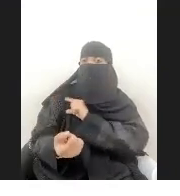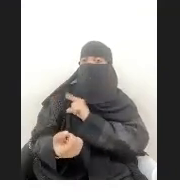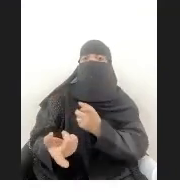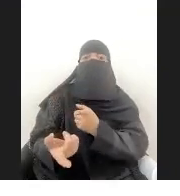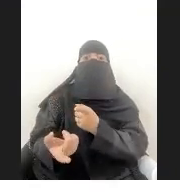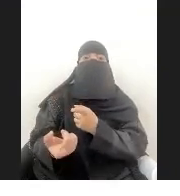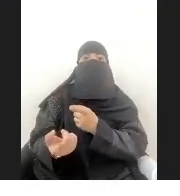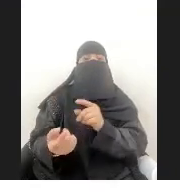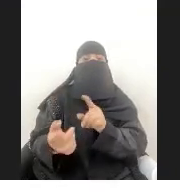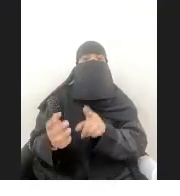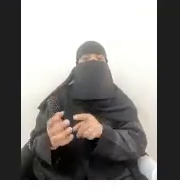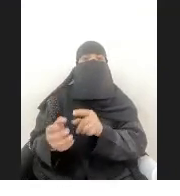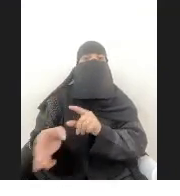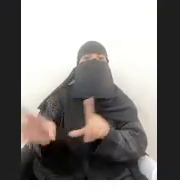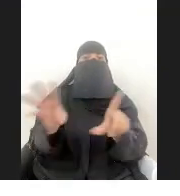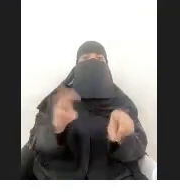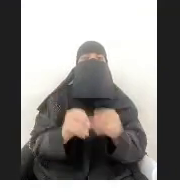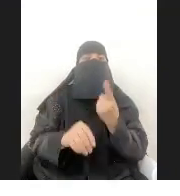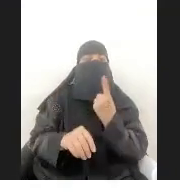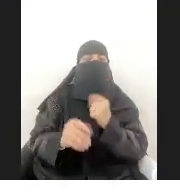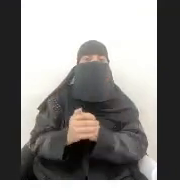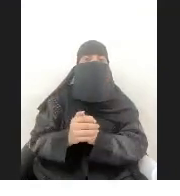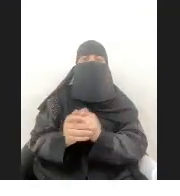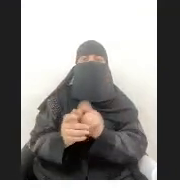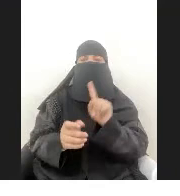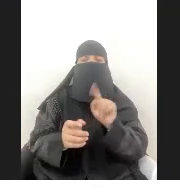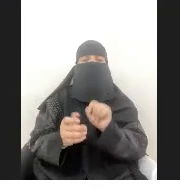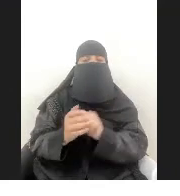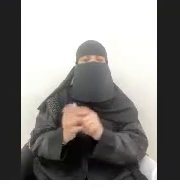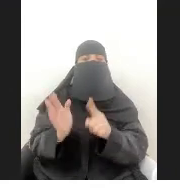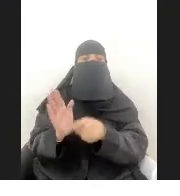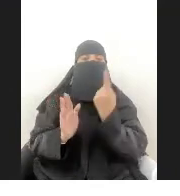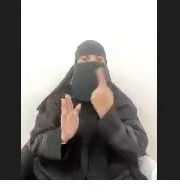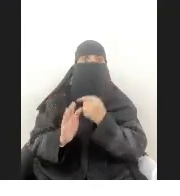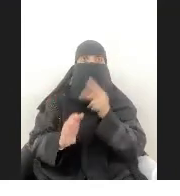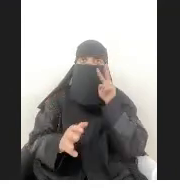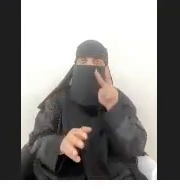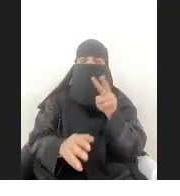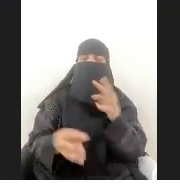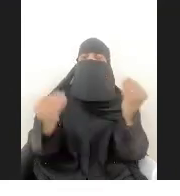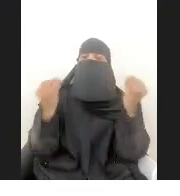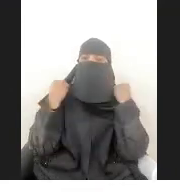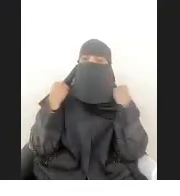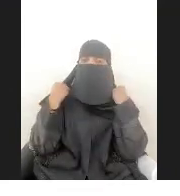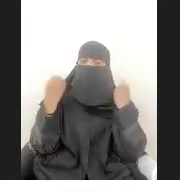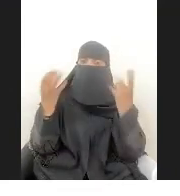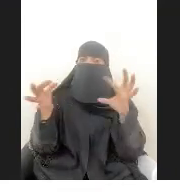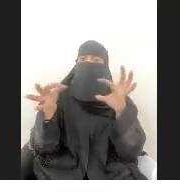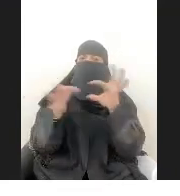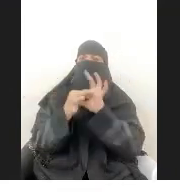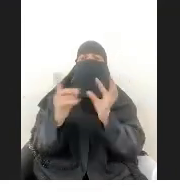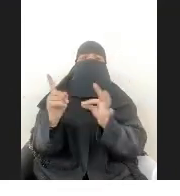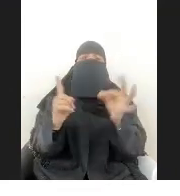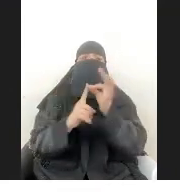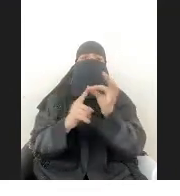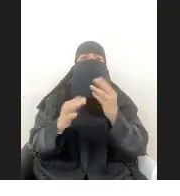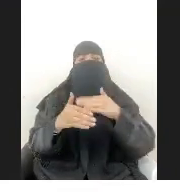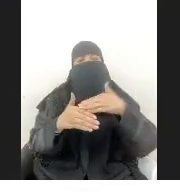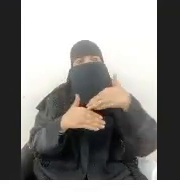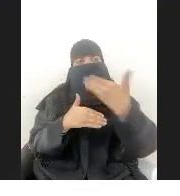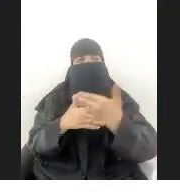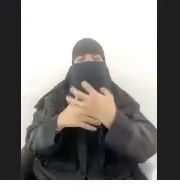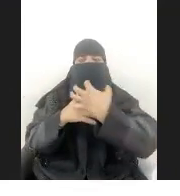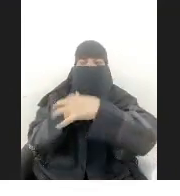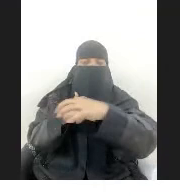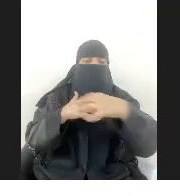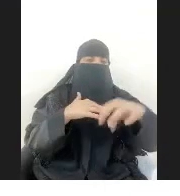زي كده. أول شيء فكروا في الأنشطة التعلمية اللي هي مرتبطة بالأهداف وبعد كده هتبدأي تقسميها إيش